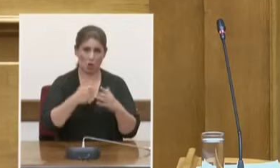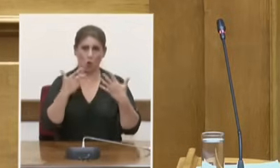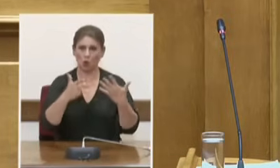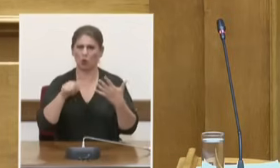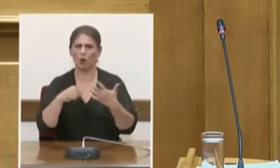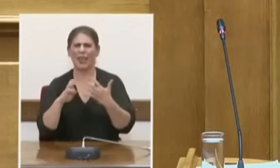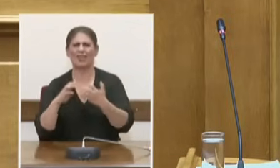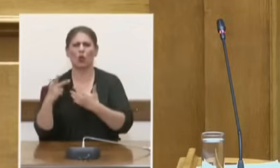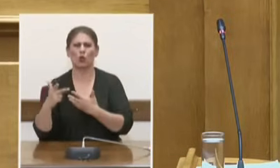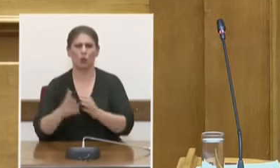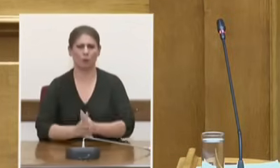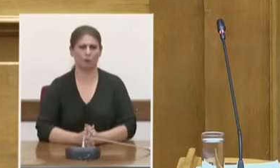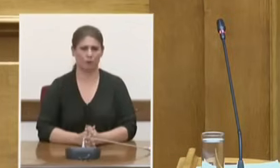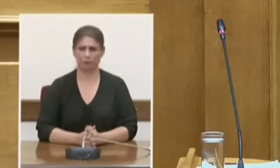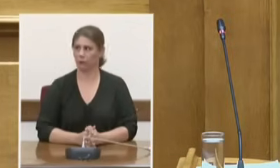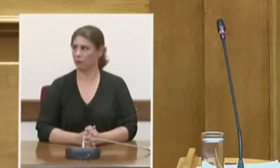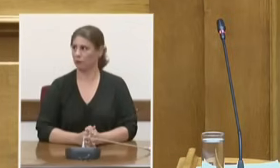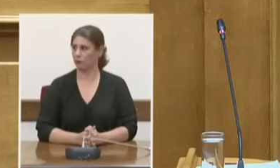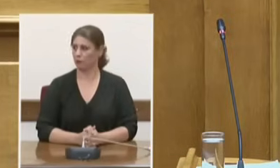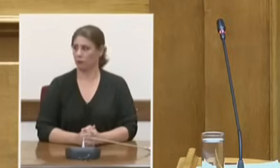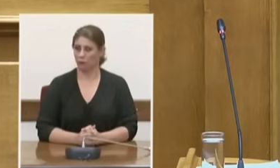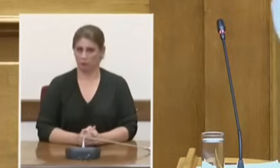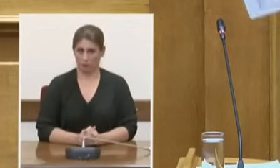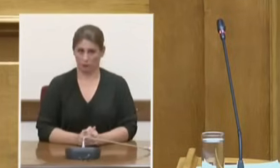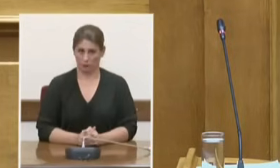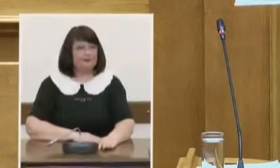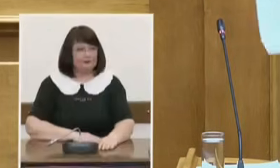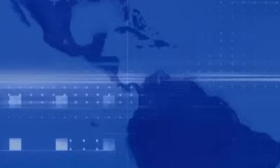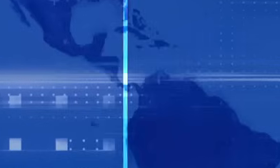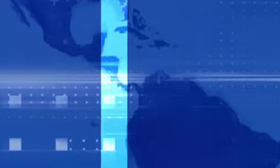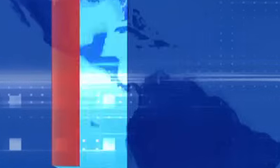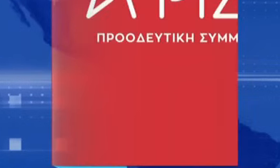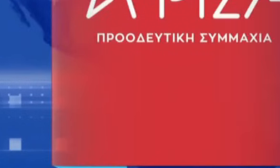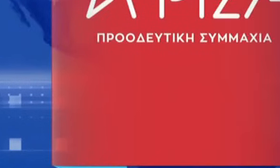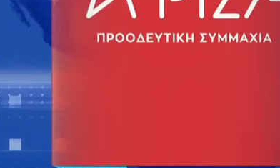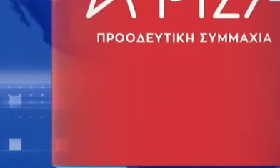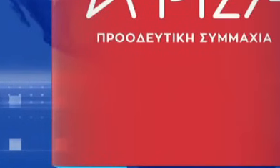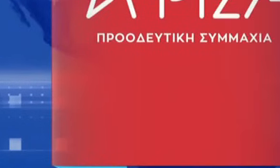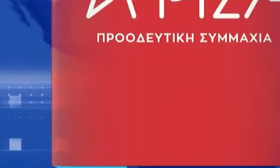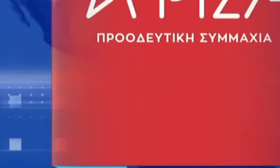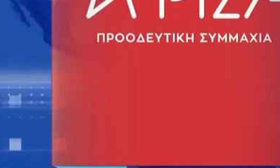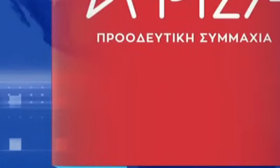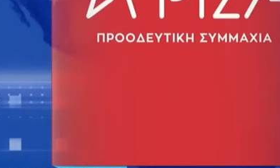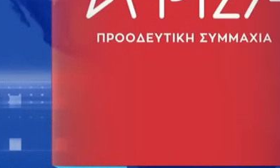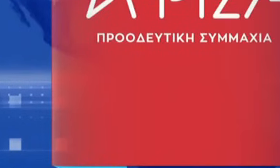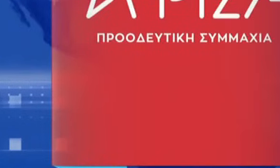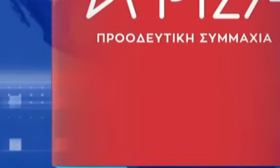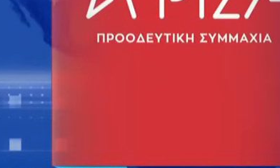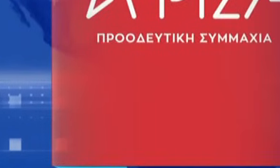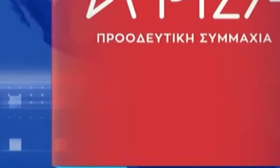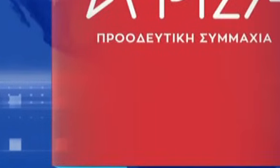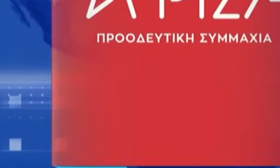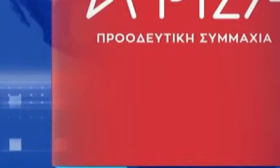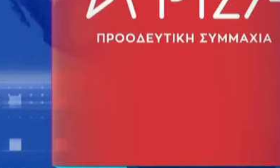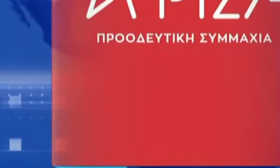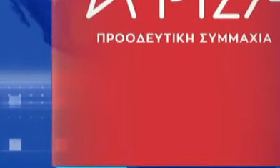Βασίλειο, 8,68 στην Ισπανία, 10,63 στην Πορτογαλία. Όπως ο Κώστας Κρέκας ενημέρωσε τους καταναλωτές το Πάσχα